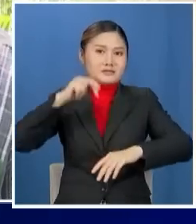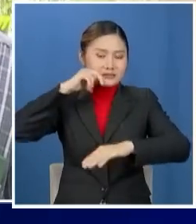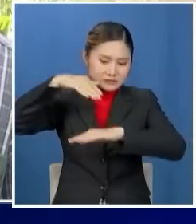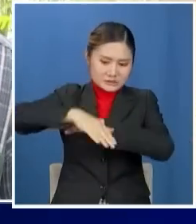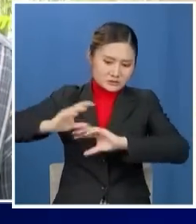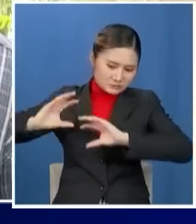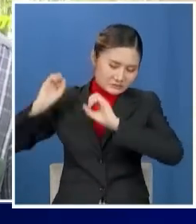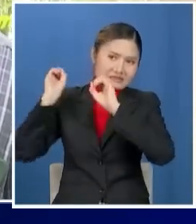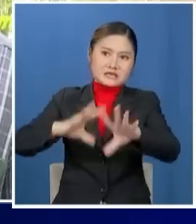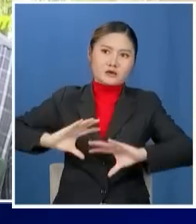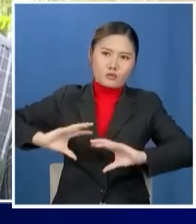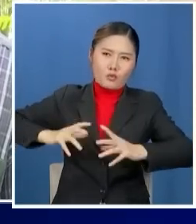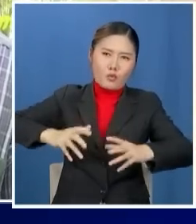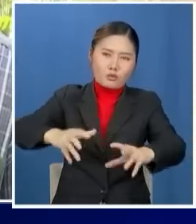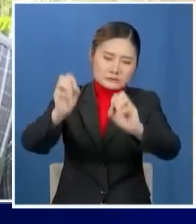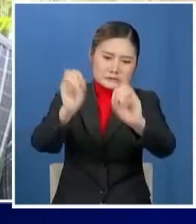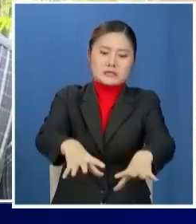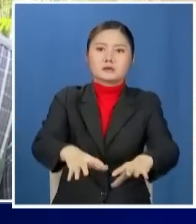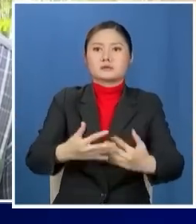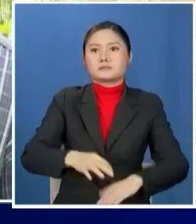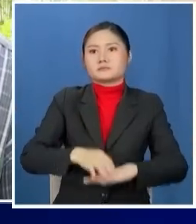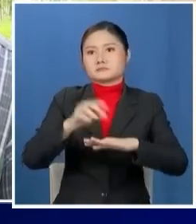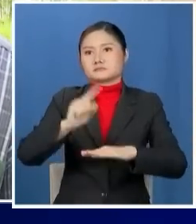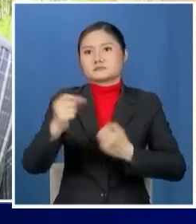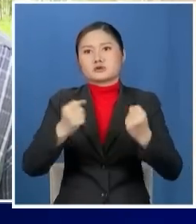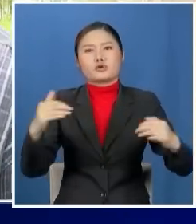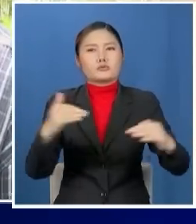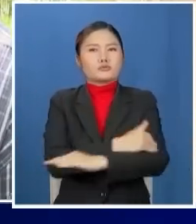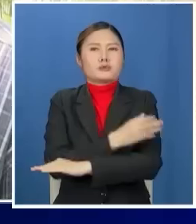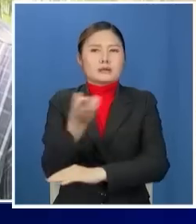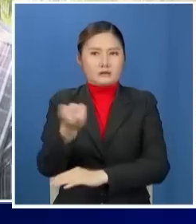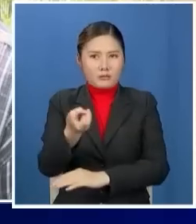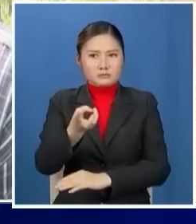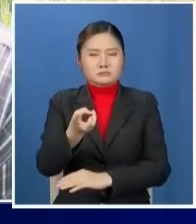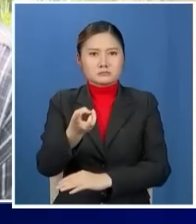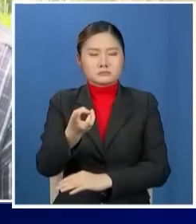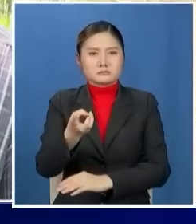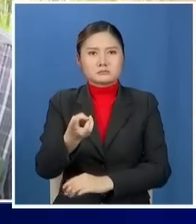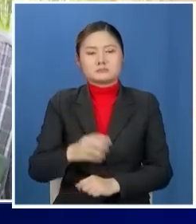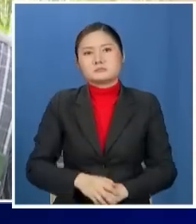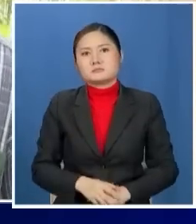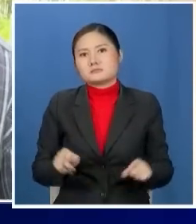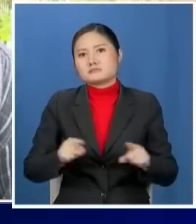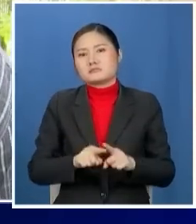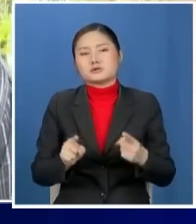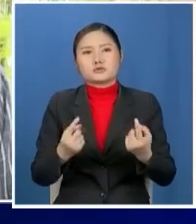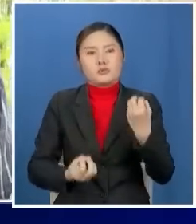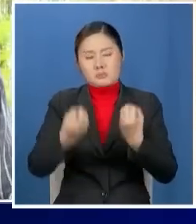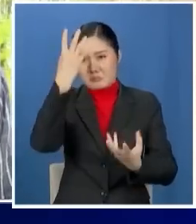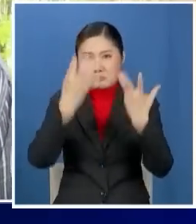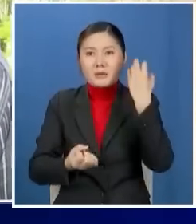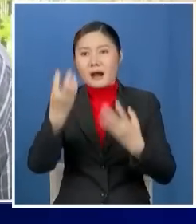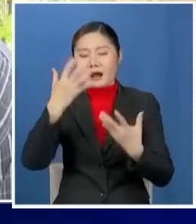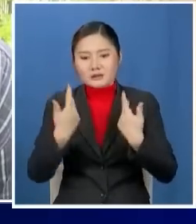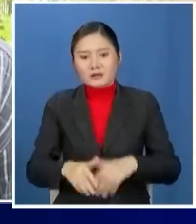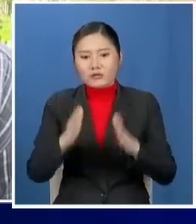มาจนถึงจุดๆนี้นะครับจุดนี้เนี่ยเป็นจุดที่รถสัญจรค่อนข้างน้อยด้วยฮะมันเป็นเหมือนจุดที่แบบซ่อนได้น้ำพังศพเอาศพม